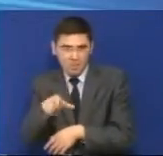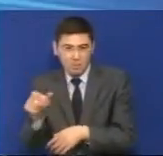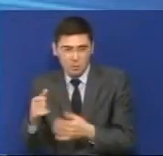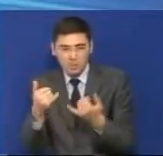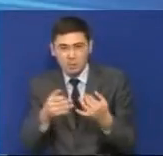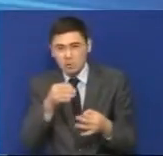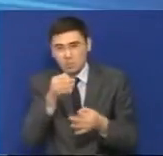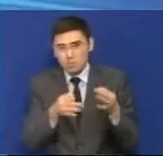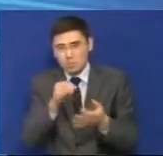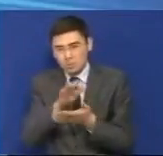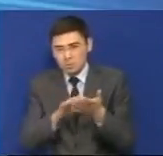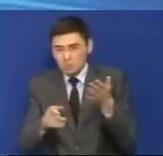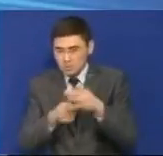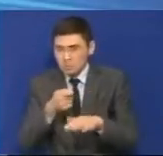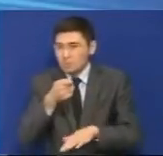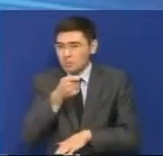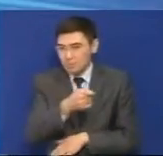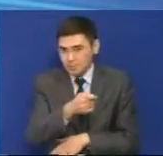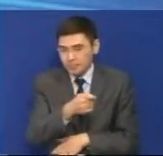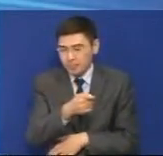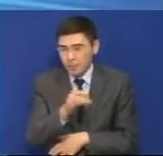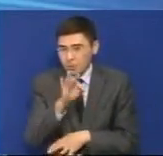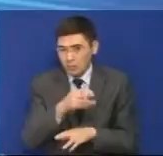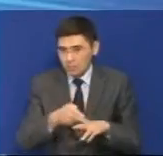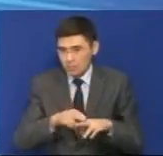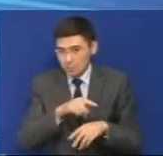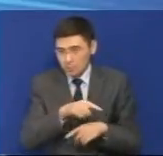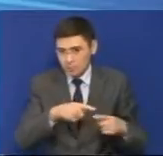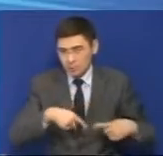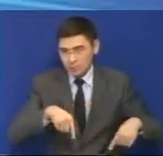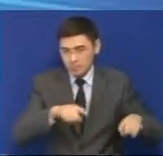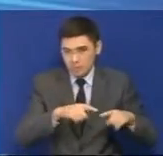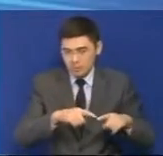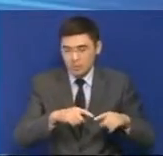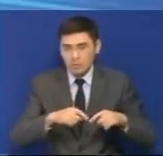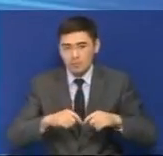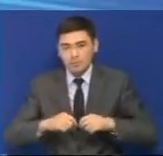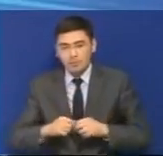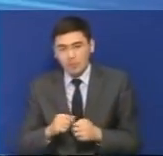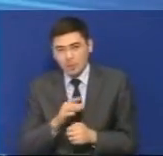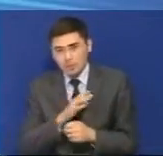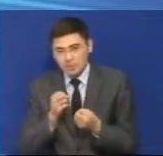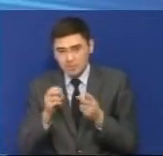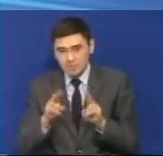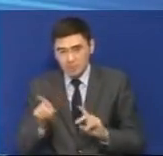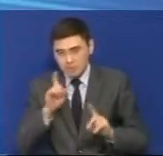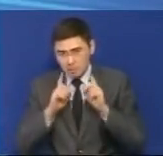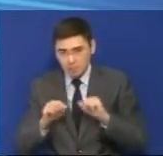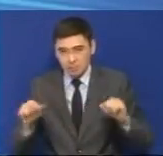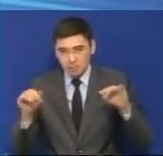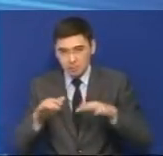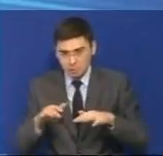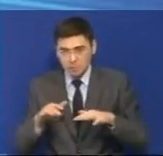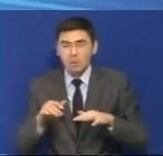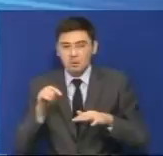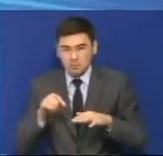қатысты сотқа талап арыз дайындалуда. Бұл туралы бүгін бөлім өкілдері өңірлік коммуникациялар қызметінде өткен арнайы баспасөз